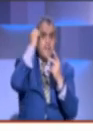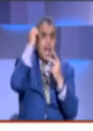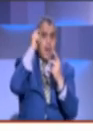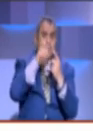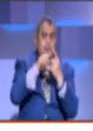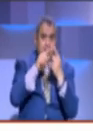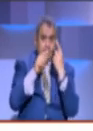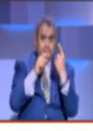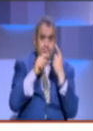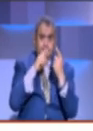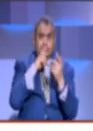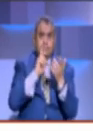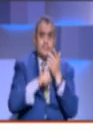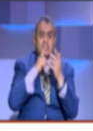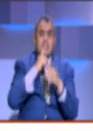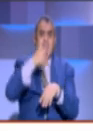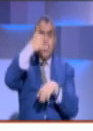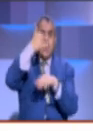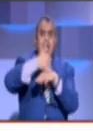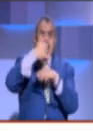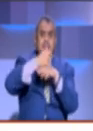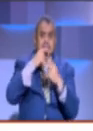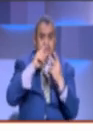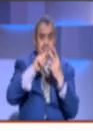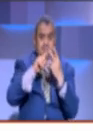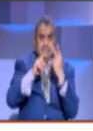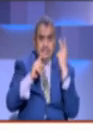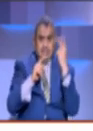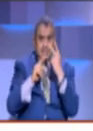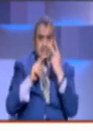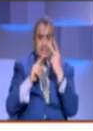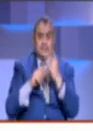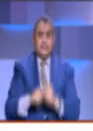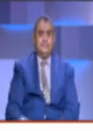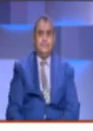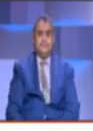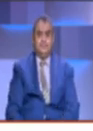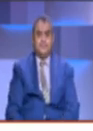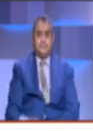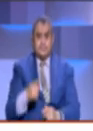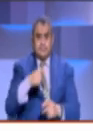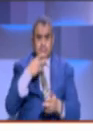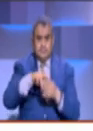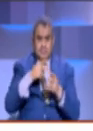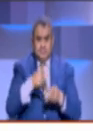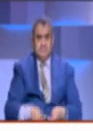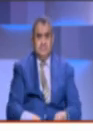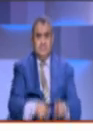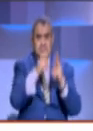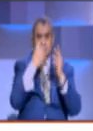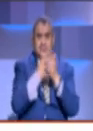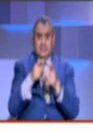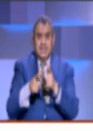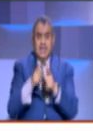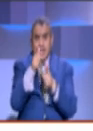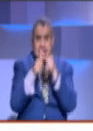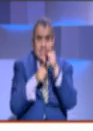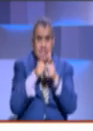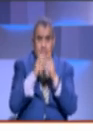نعم. يعني في الأساس. يعني اتنين، هذه العملية تعامل مع الإعلام المصري بحرفية